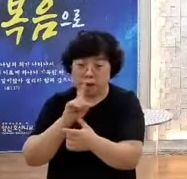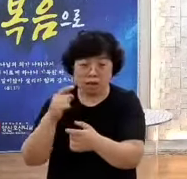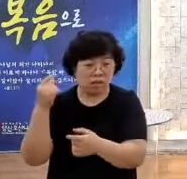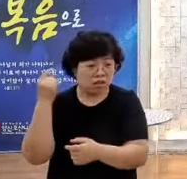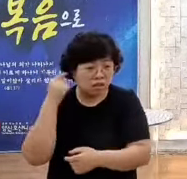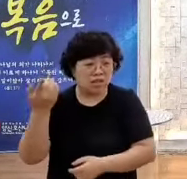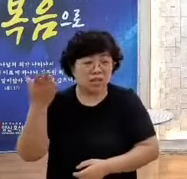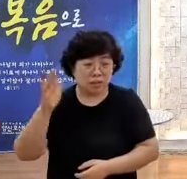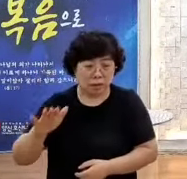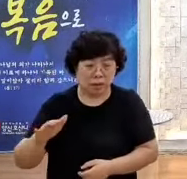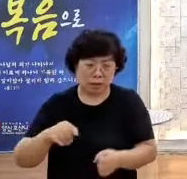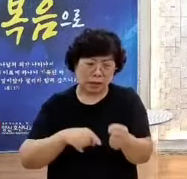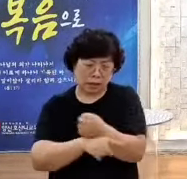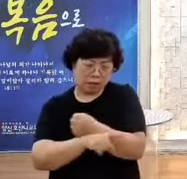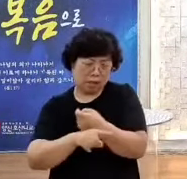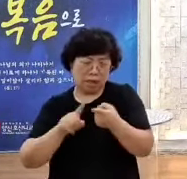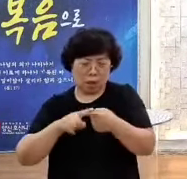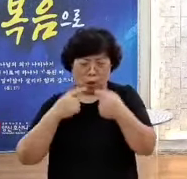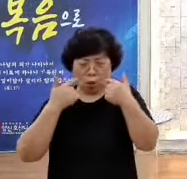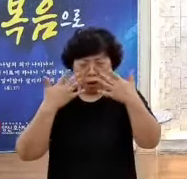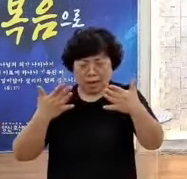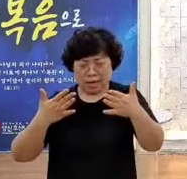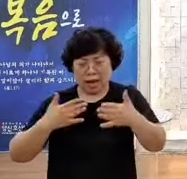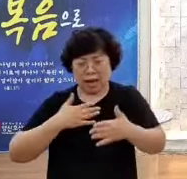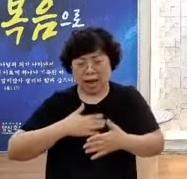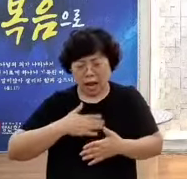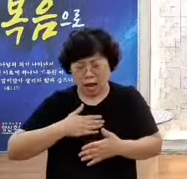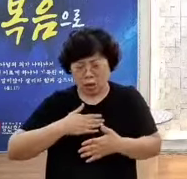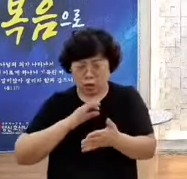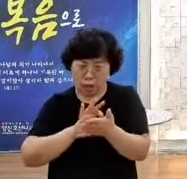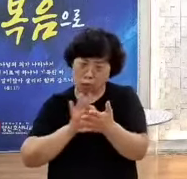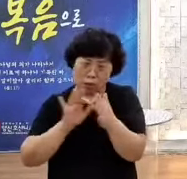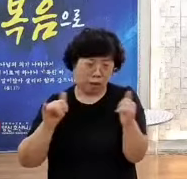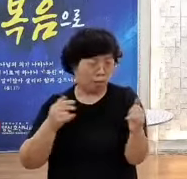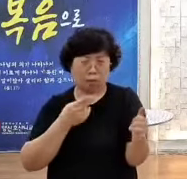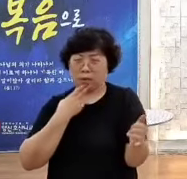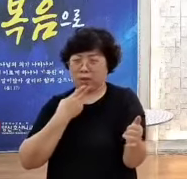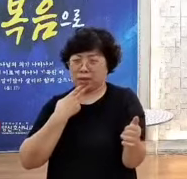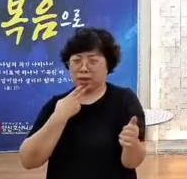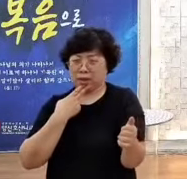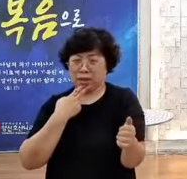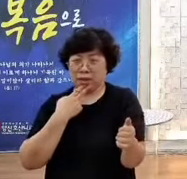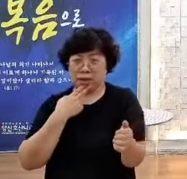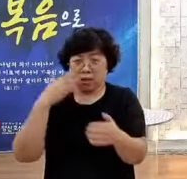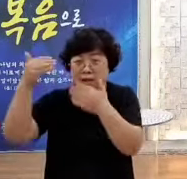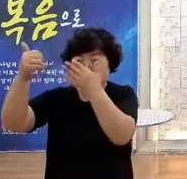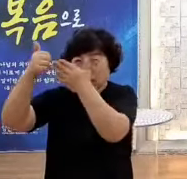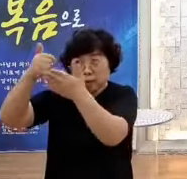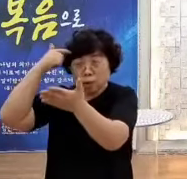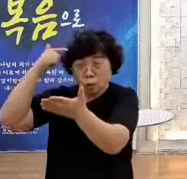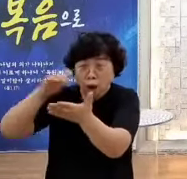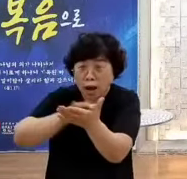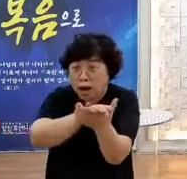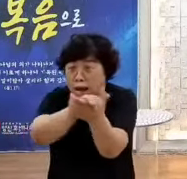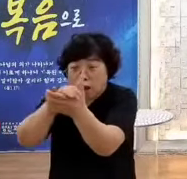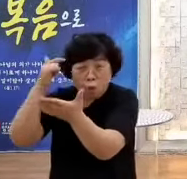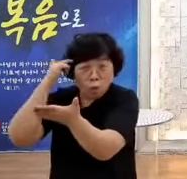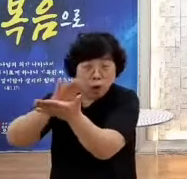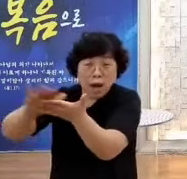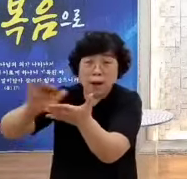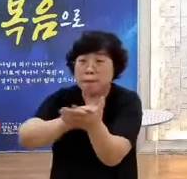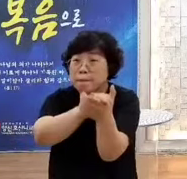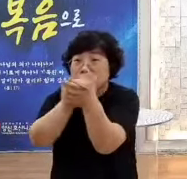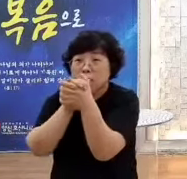의미를 정확하게 잘 알고 쓰는 분들이 많지 않아요. 하나님과 화평하게 되었다는 말이